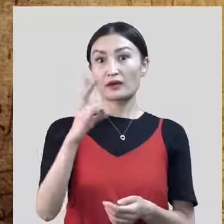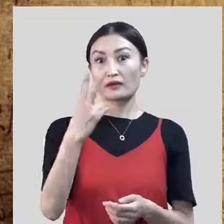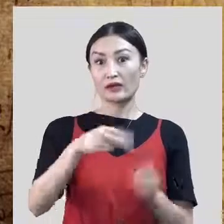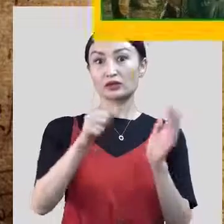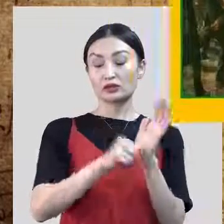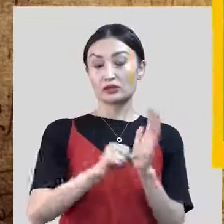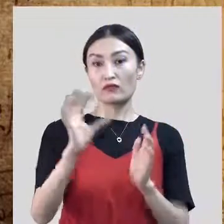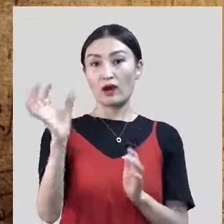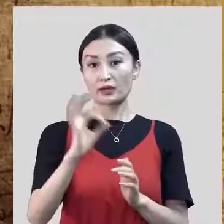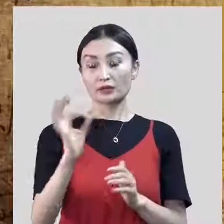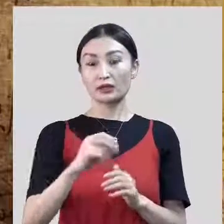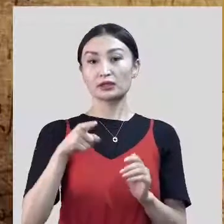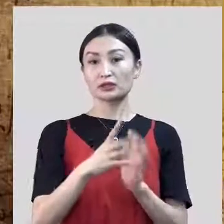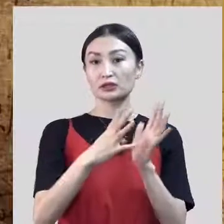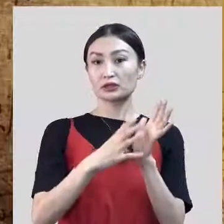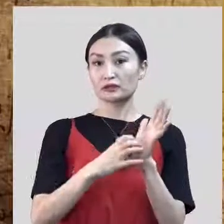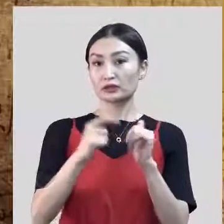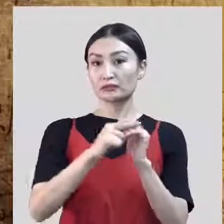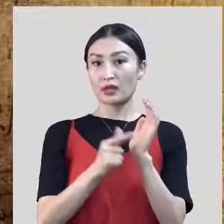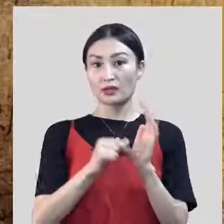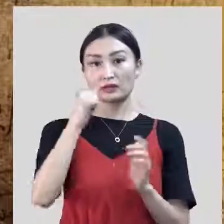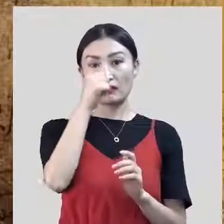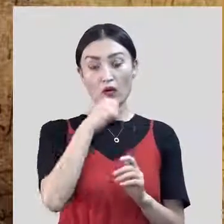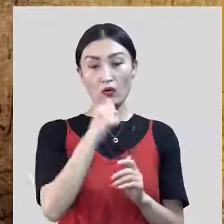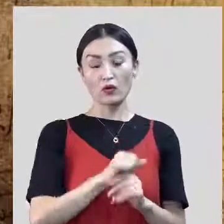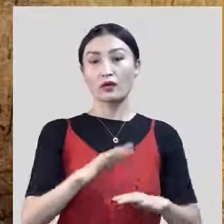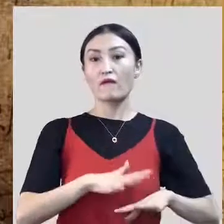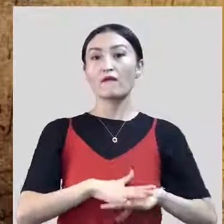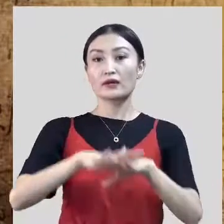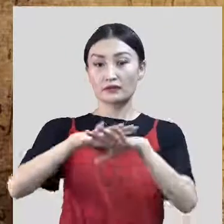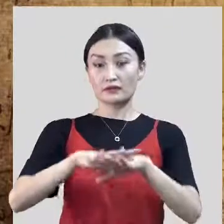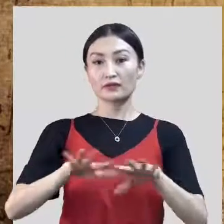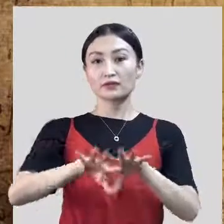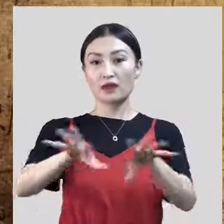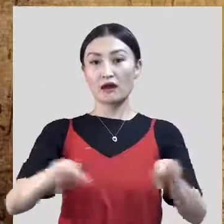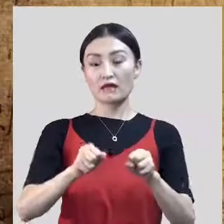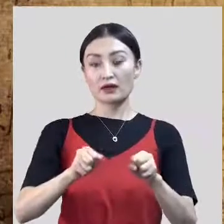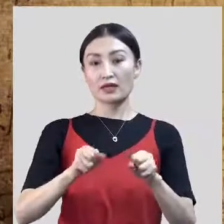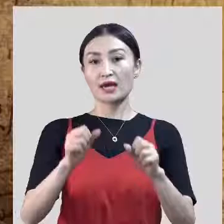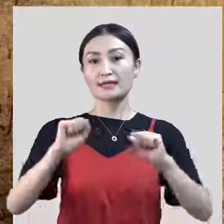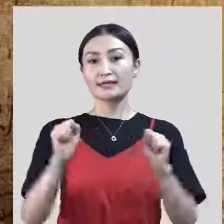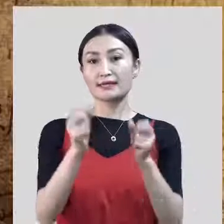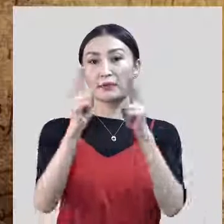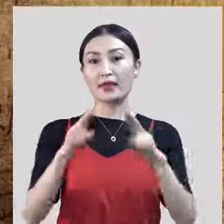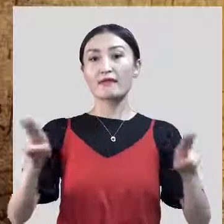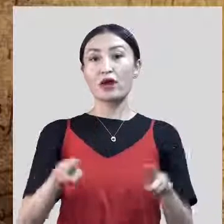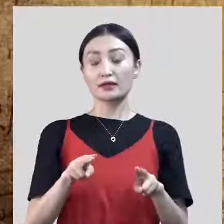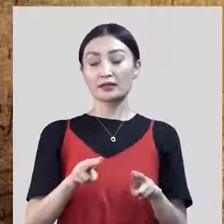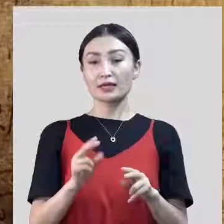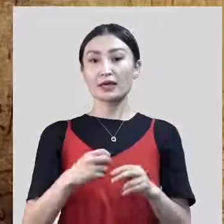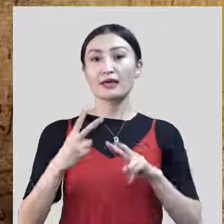26 октября 1917 года восставшие захватили земных зимний дворец и